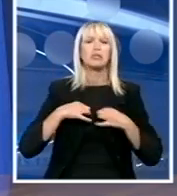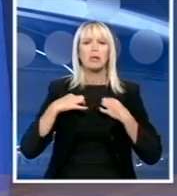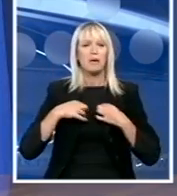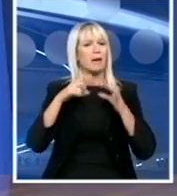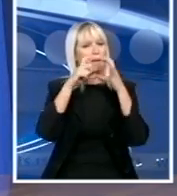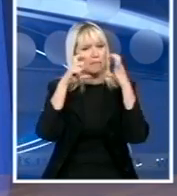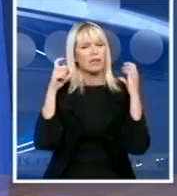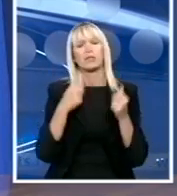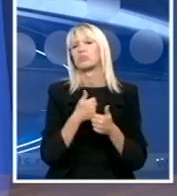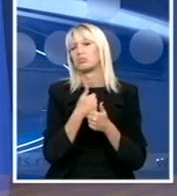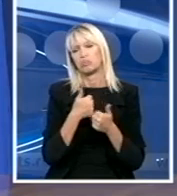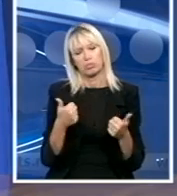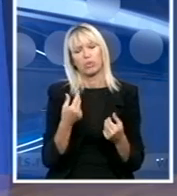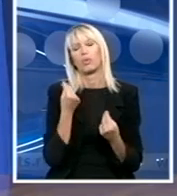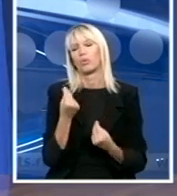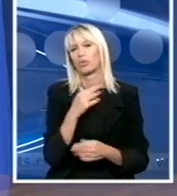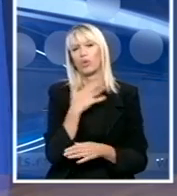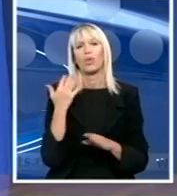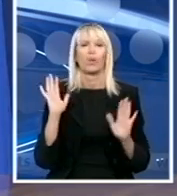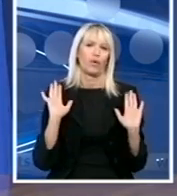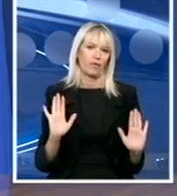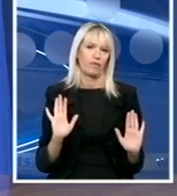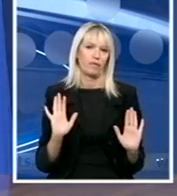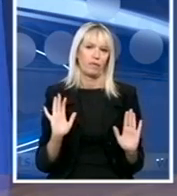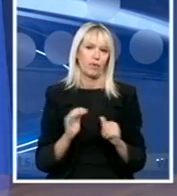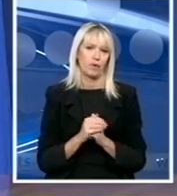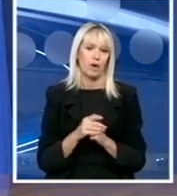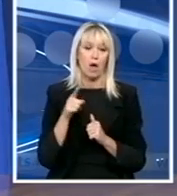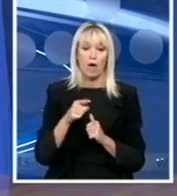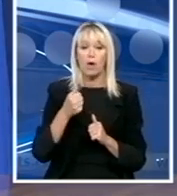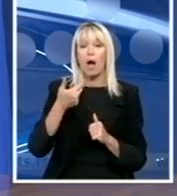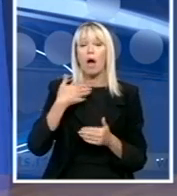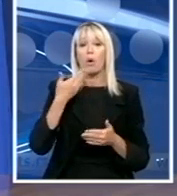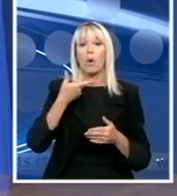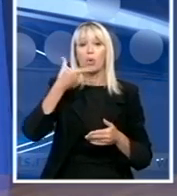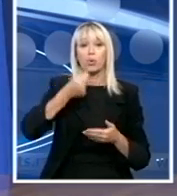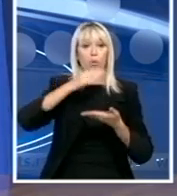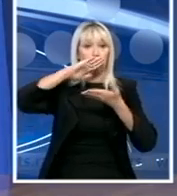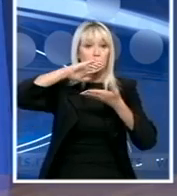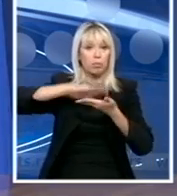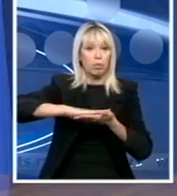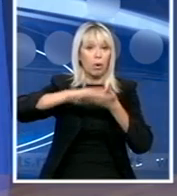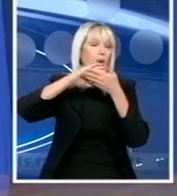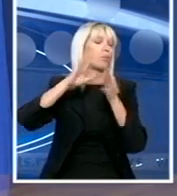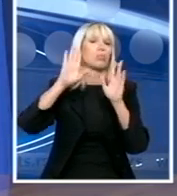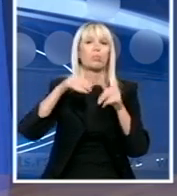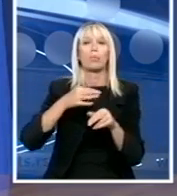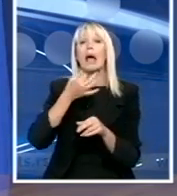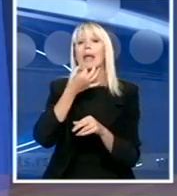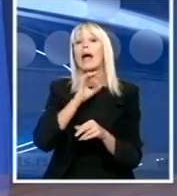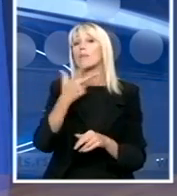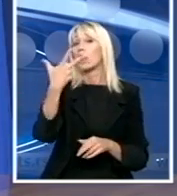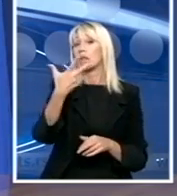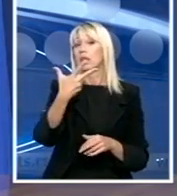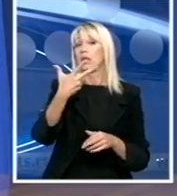maske su sasvim dovoljne. Ovo više slojne, ja lepo sam rekao da najbolje su troslojne